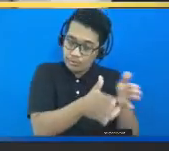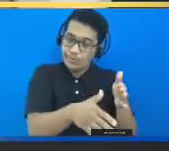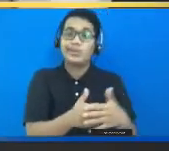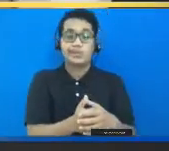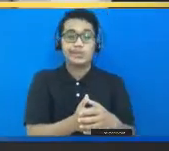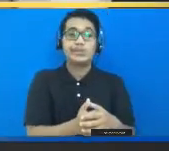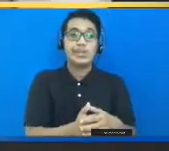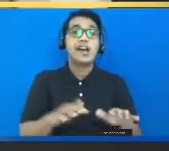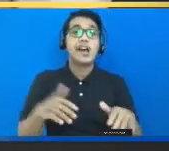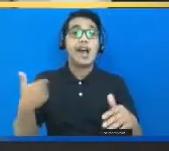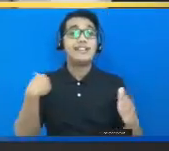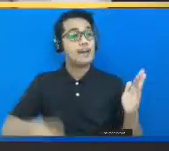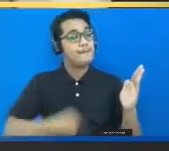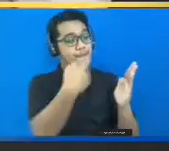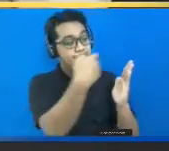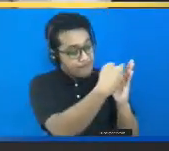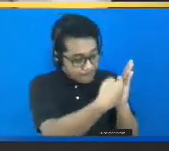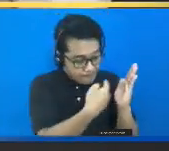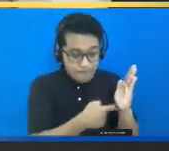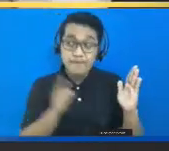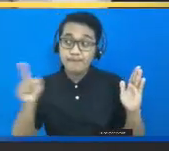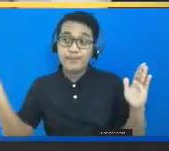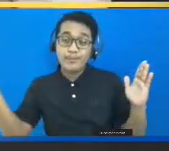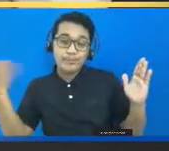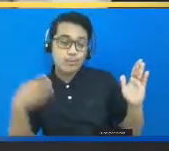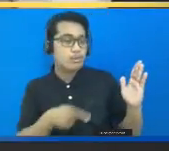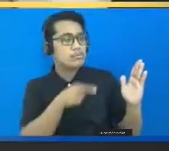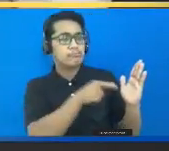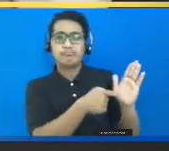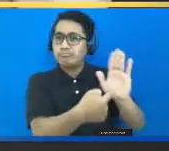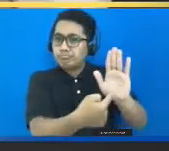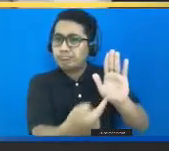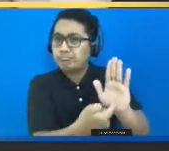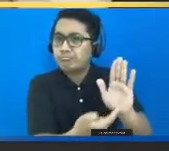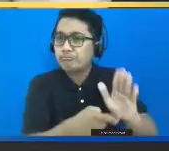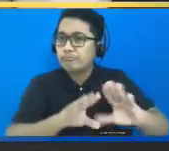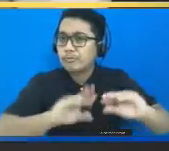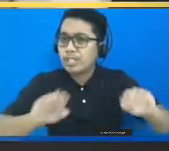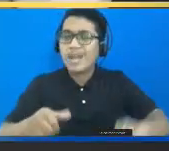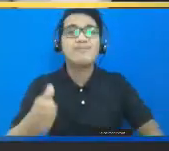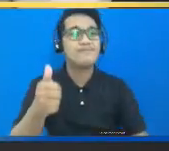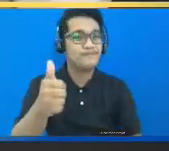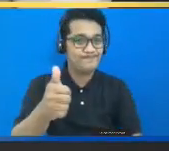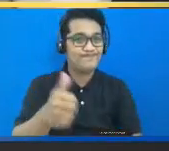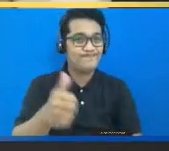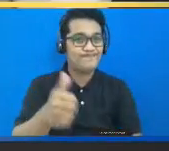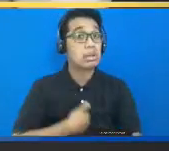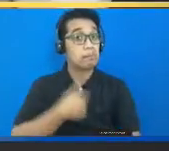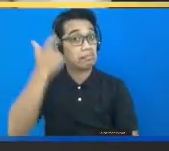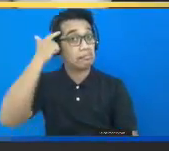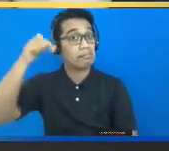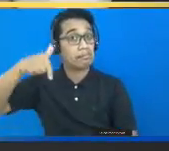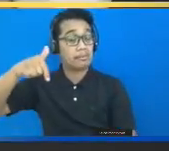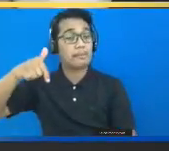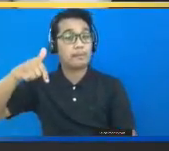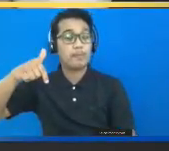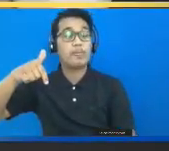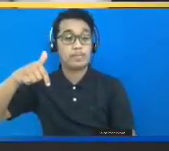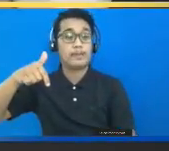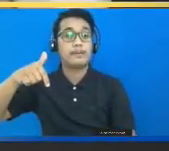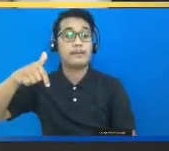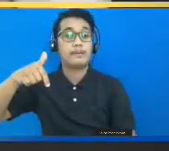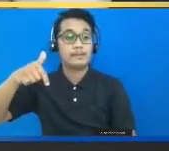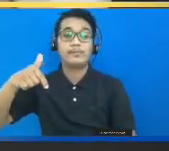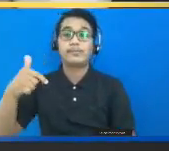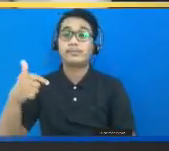beberapa indikator entry sudah disampaikan sebenarnya ini menunjukkan kinerja yang cukup baik dan saya kira ini juga bahwa